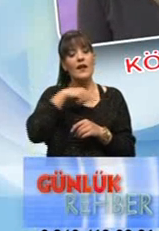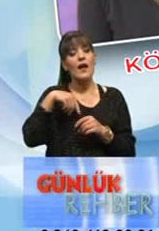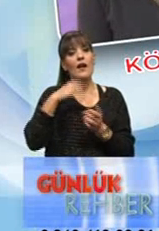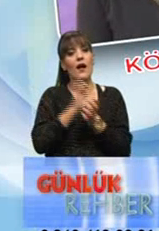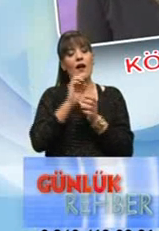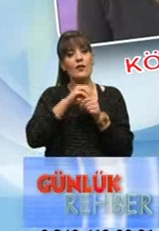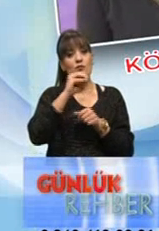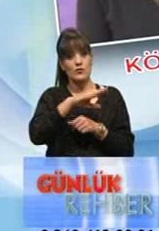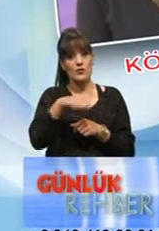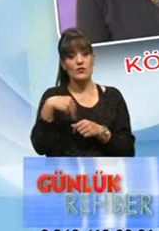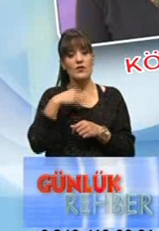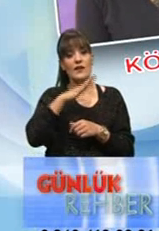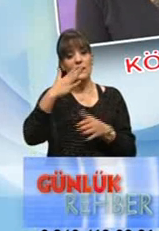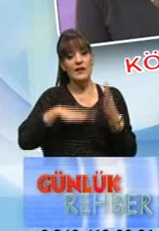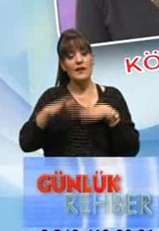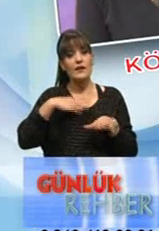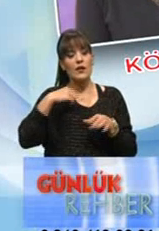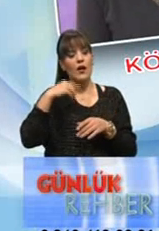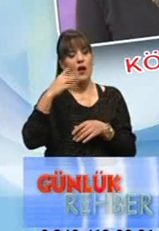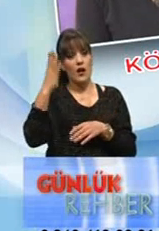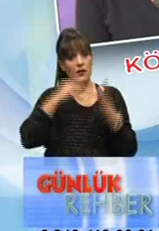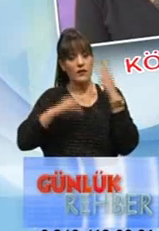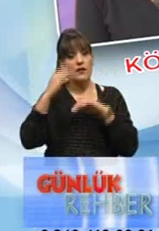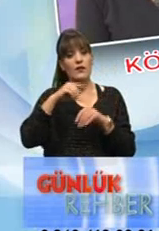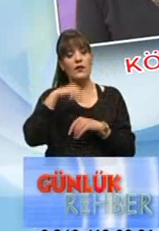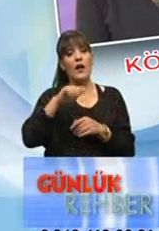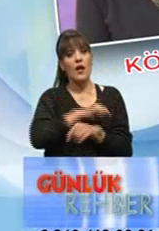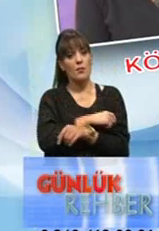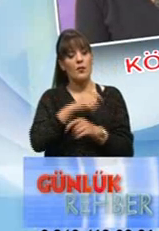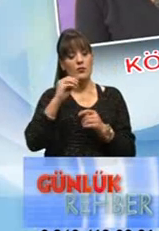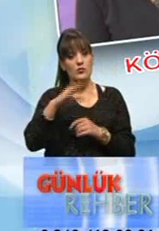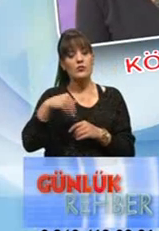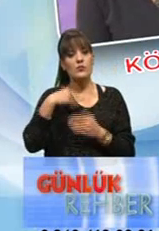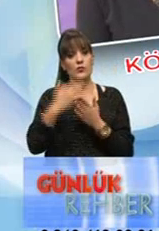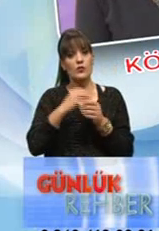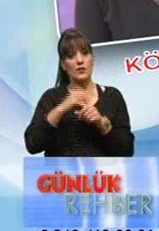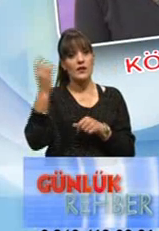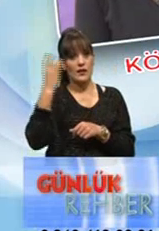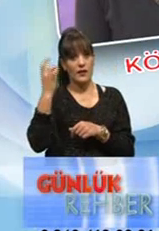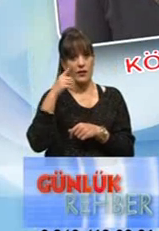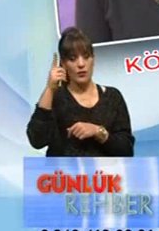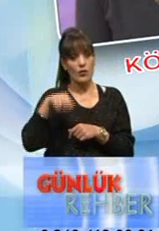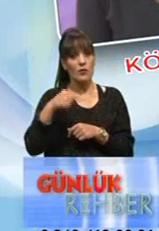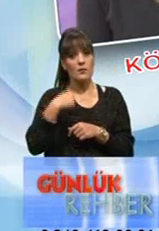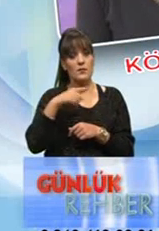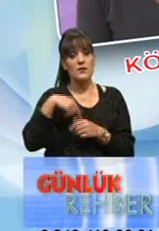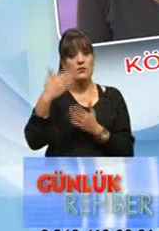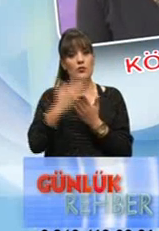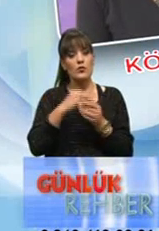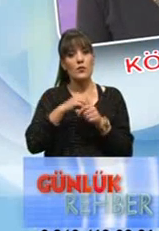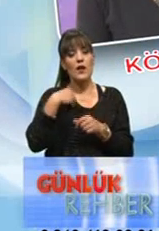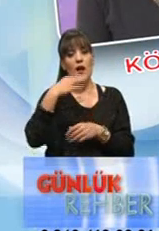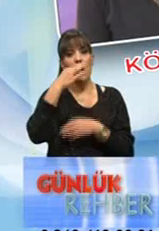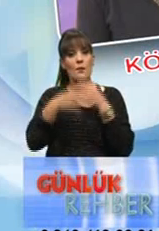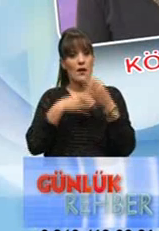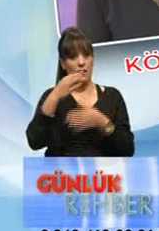ailelerin çocuklarının ilgi gösterdiğini tespit ettik. Hı hı. Alman çocukları da aynı şekilde programımızı dinliyorlar. Bizde programımızda